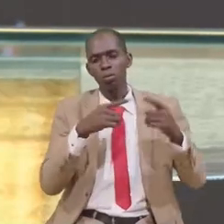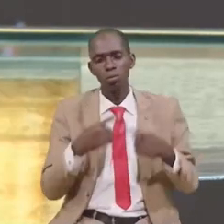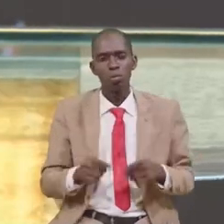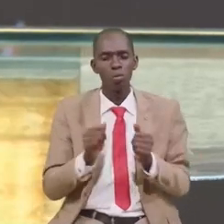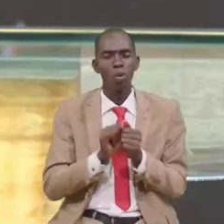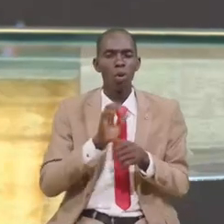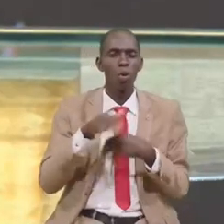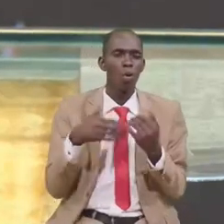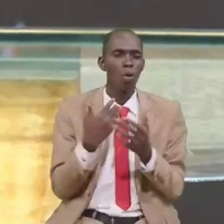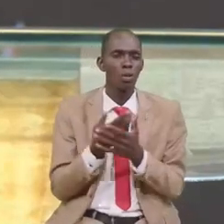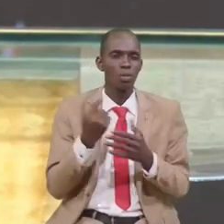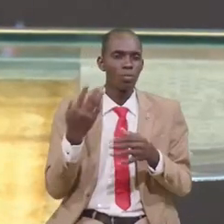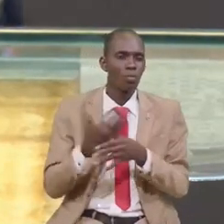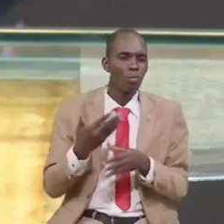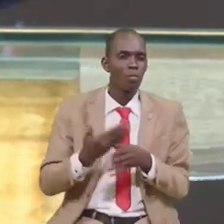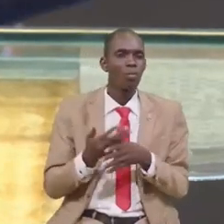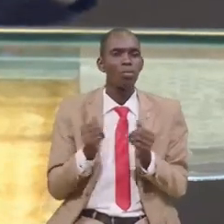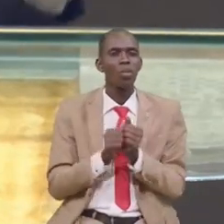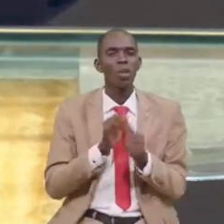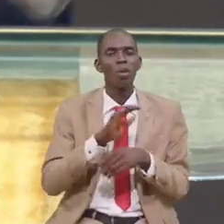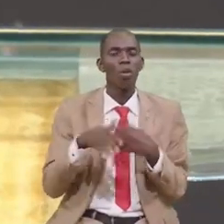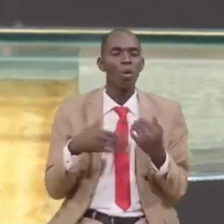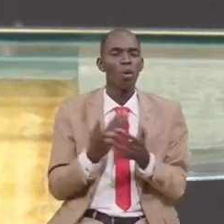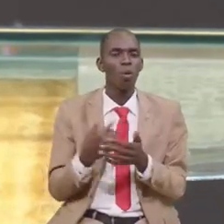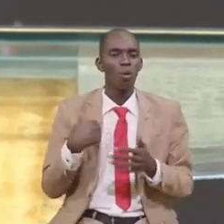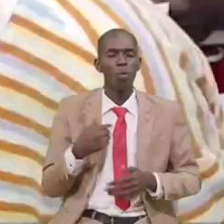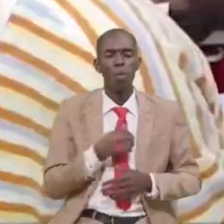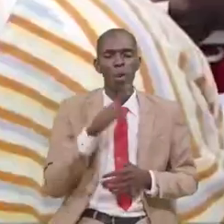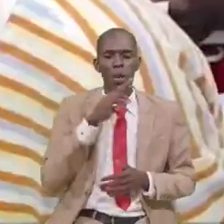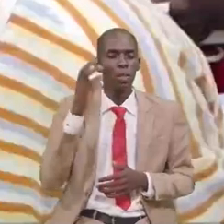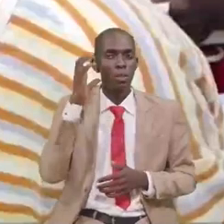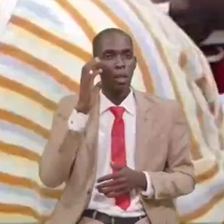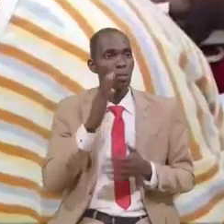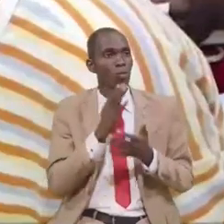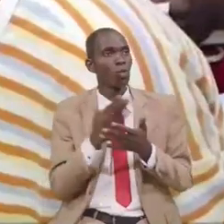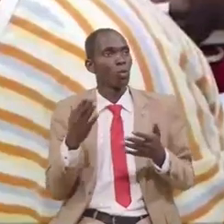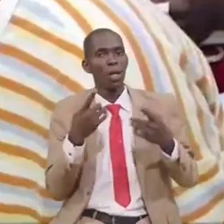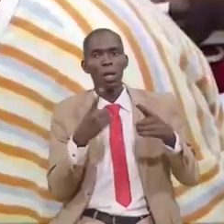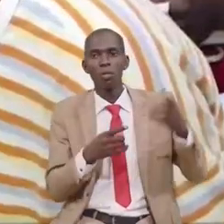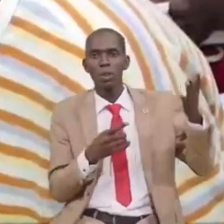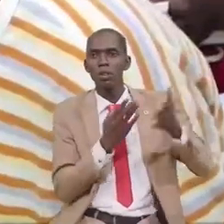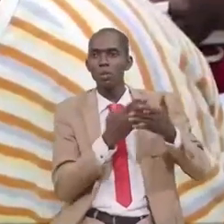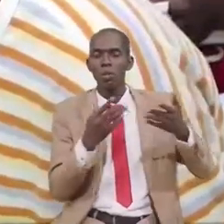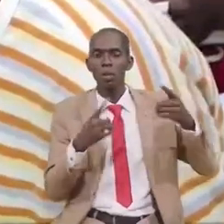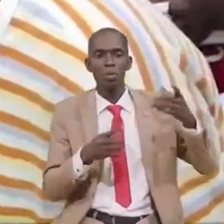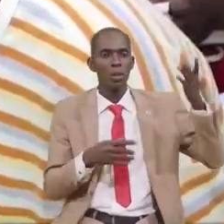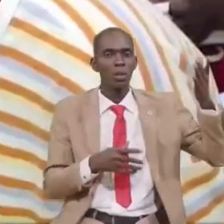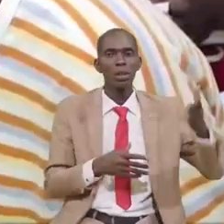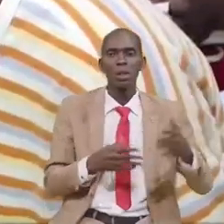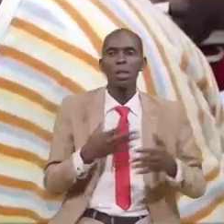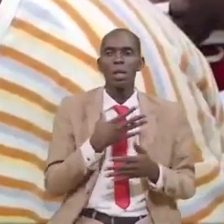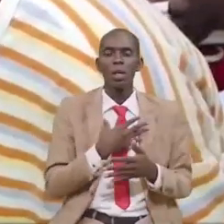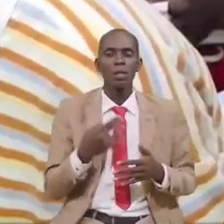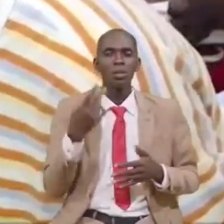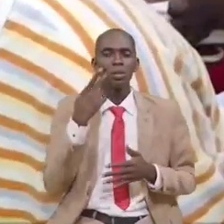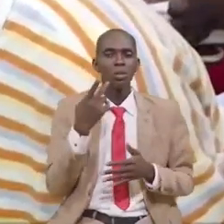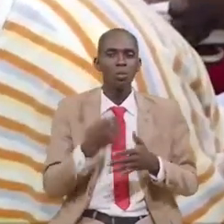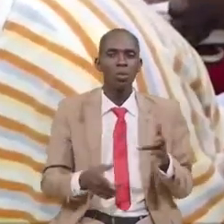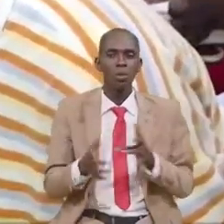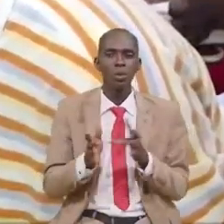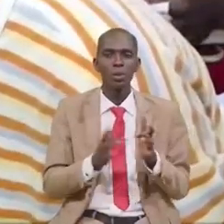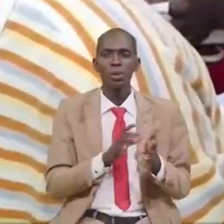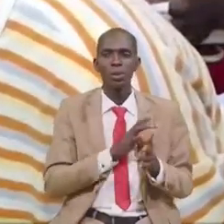avec tout le harcèlement, avec tout ce qu'on attend, le bruit ici, voyez ce qui se passe là-bas. Mais Jésus a